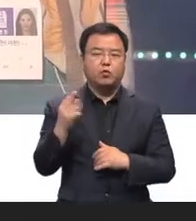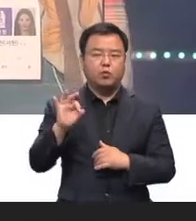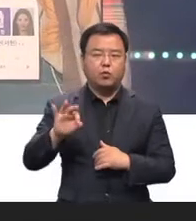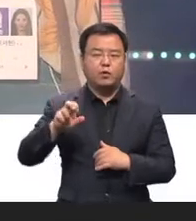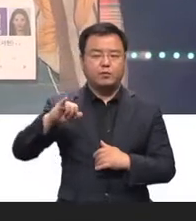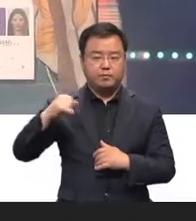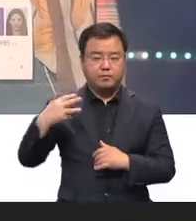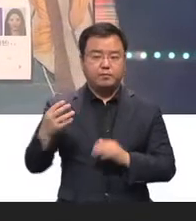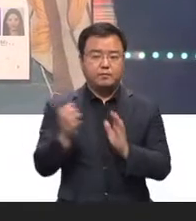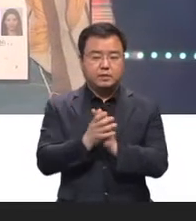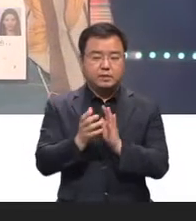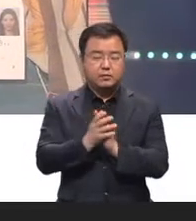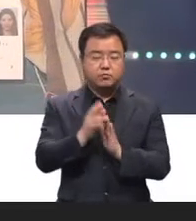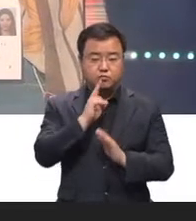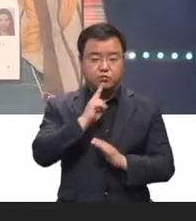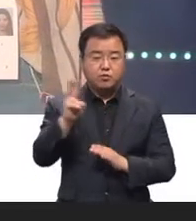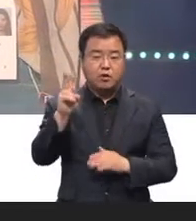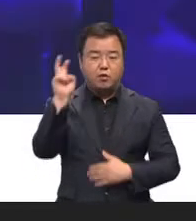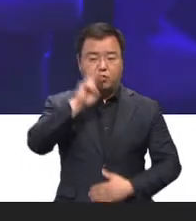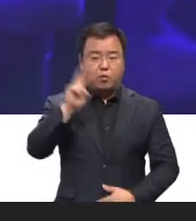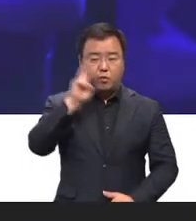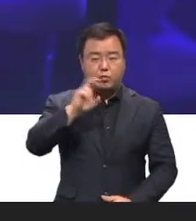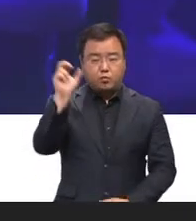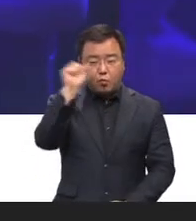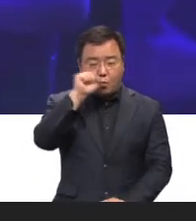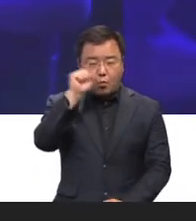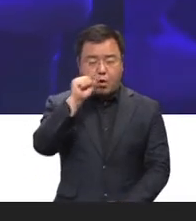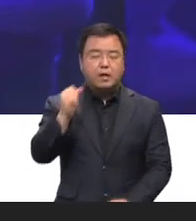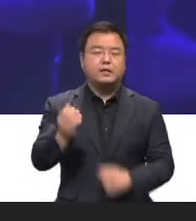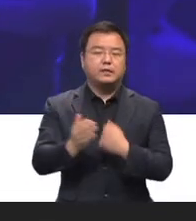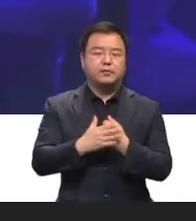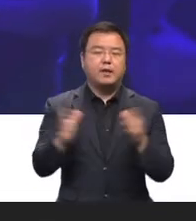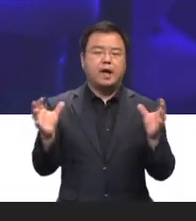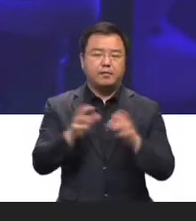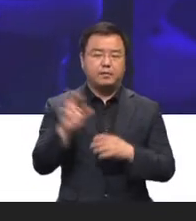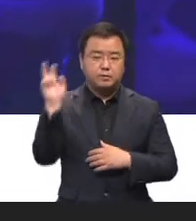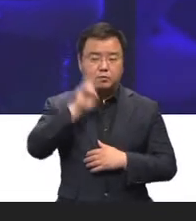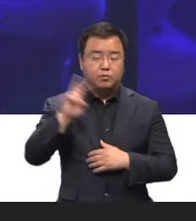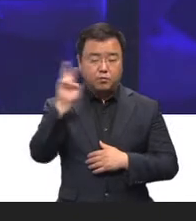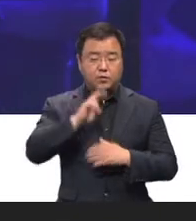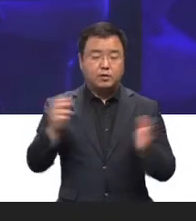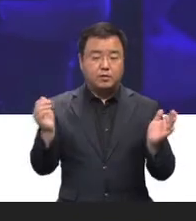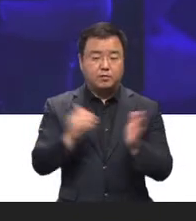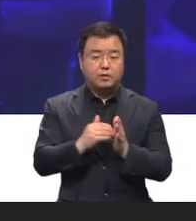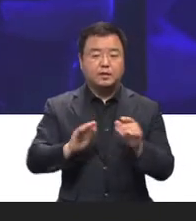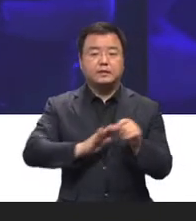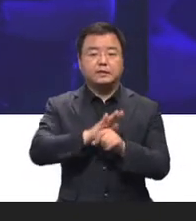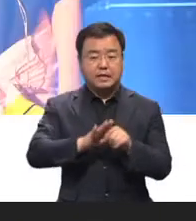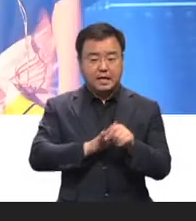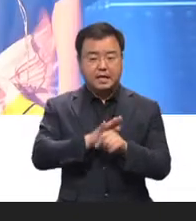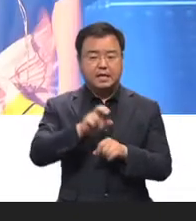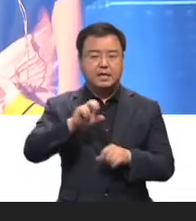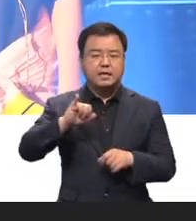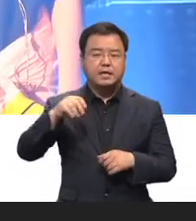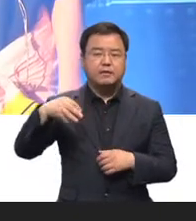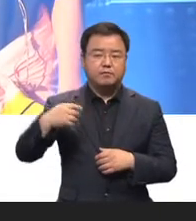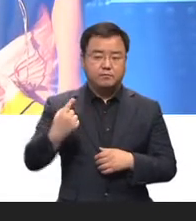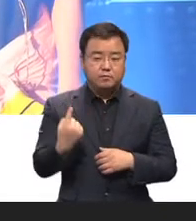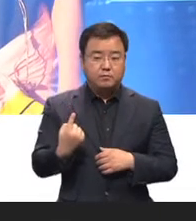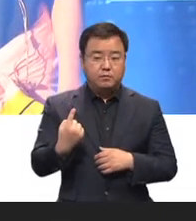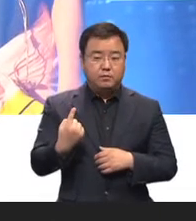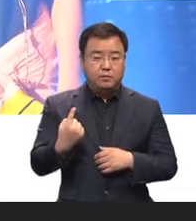좋아한답니다 그래서 또 친구여 를 합창을 했고 내 최진이 3 사랑의 밀어가 북한에서 엄청나게 태워서